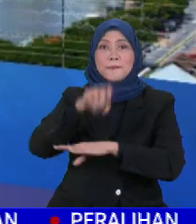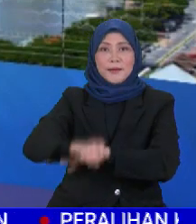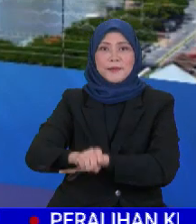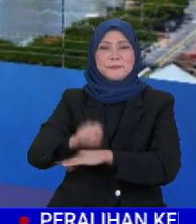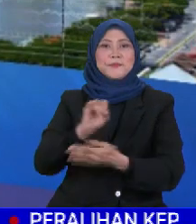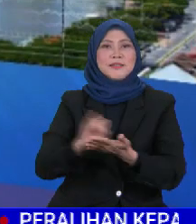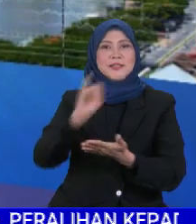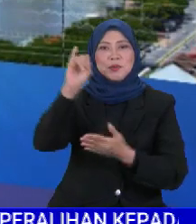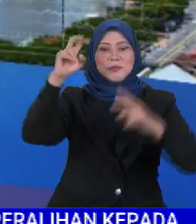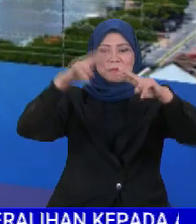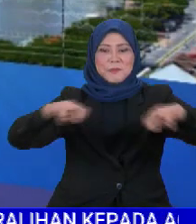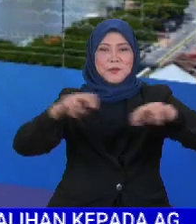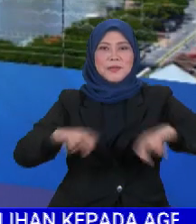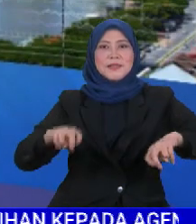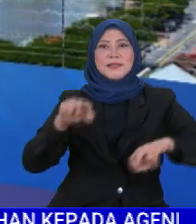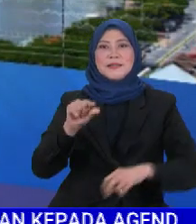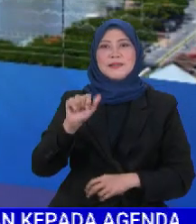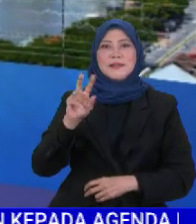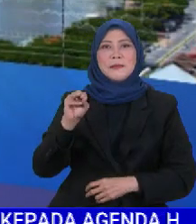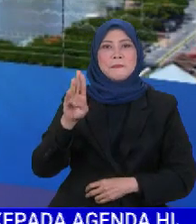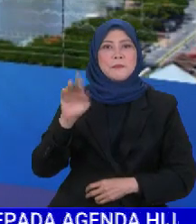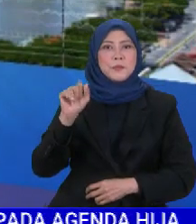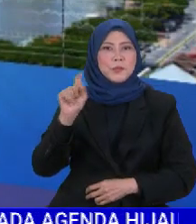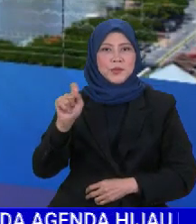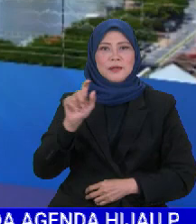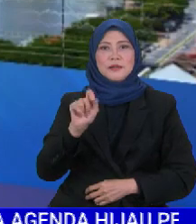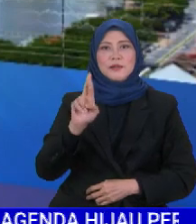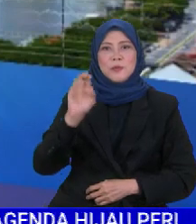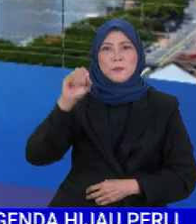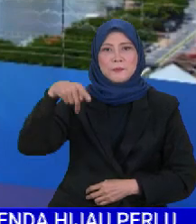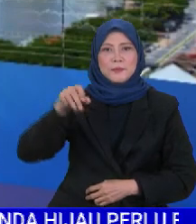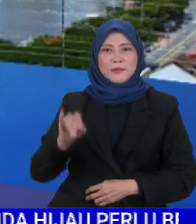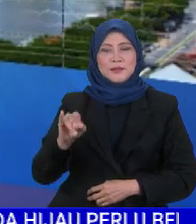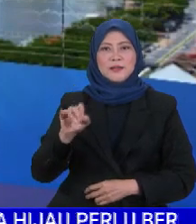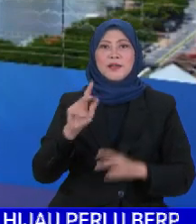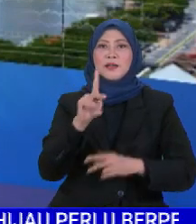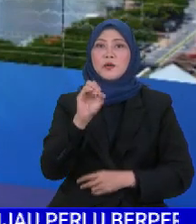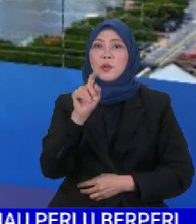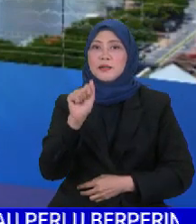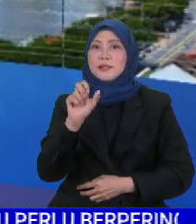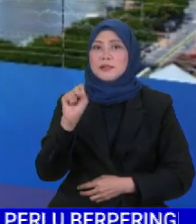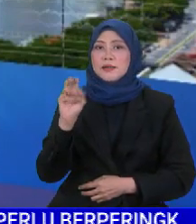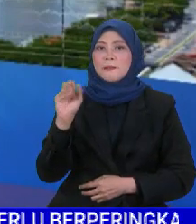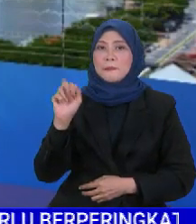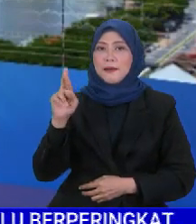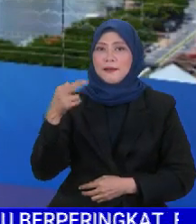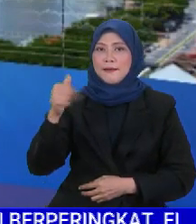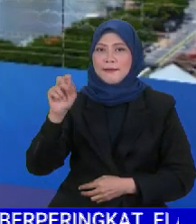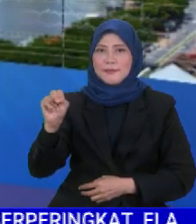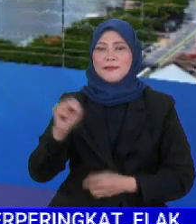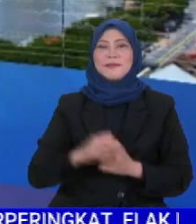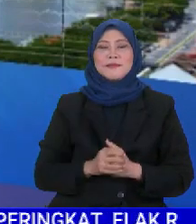Institut Penyelidikan Tanah Gambut Tropika Sarawak, Tropi di Kota Semarahan malam tadi sebagai pembuka tirai program